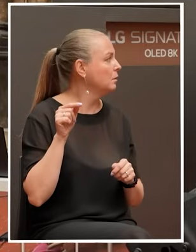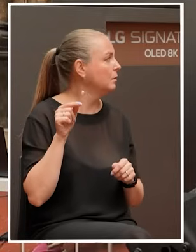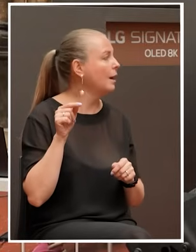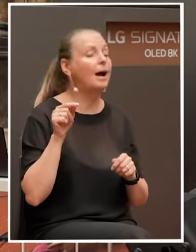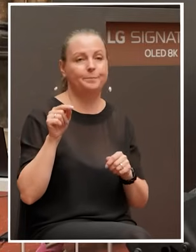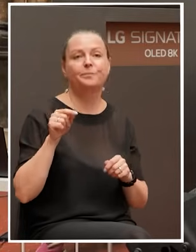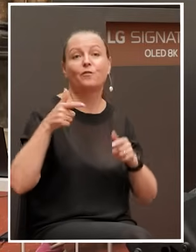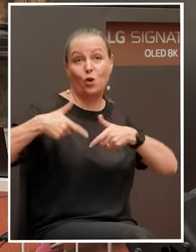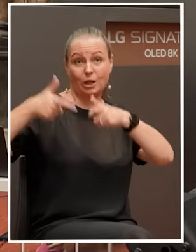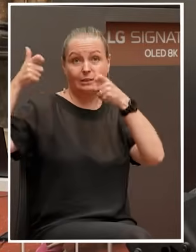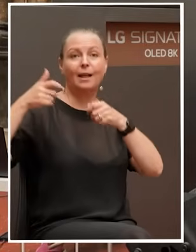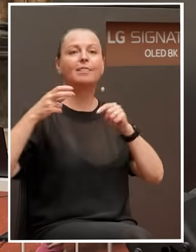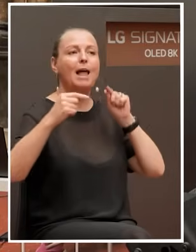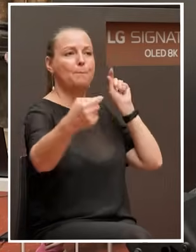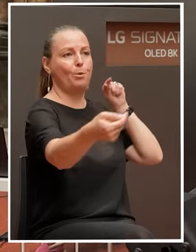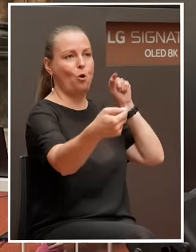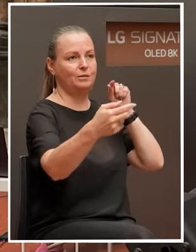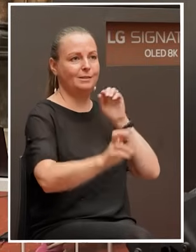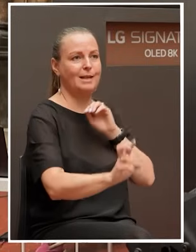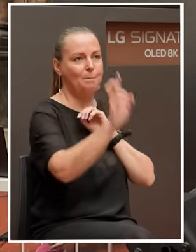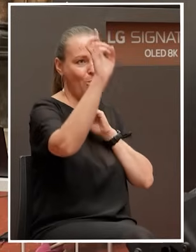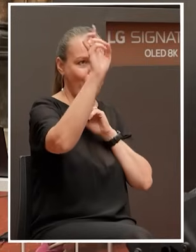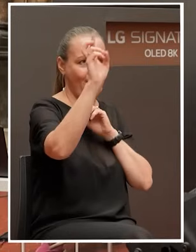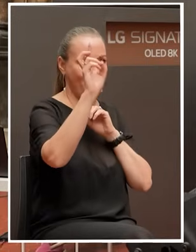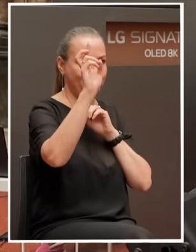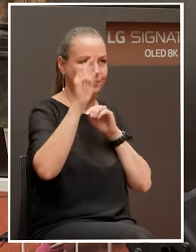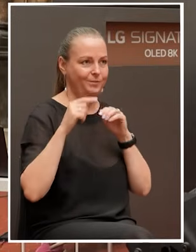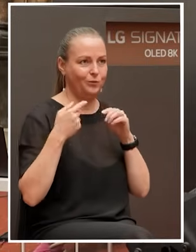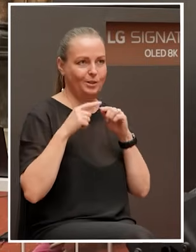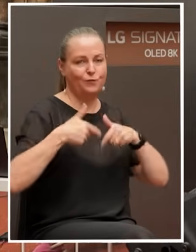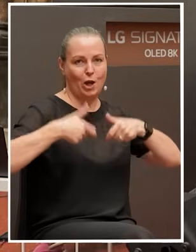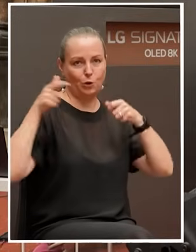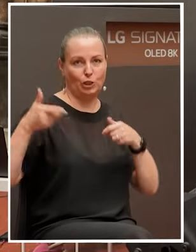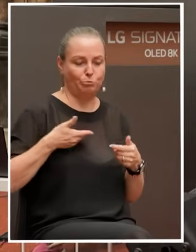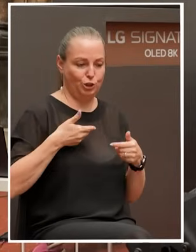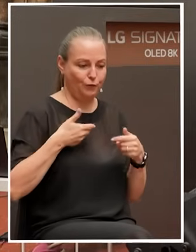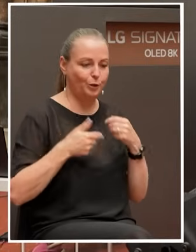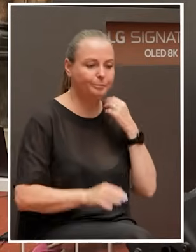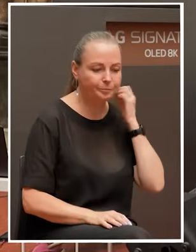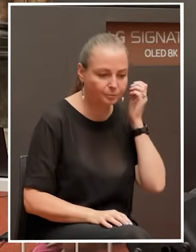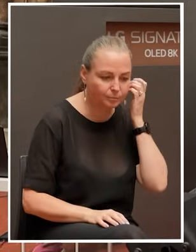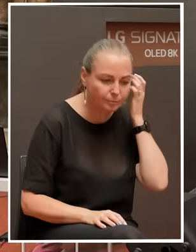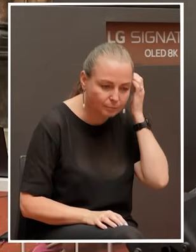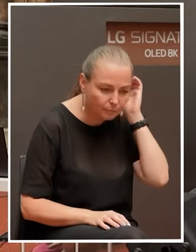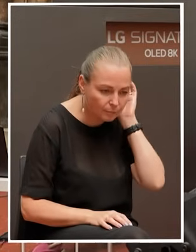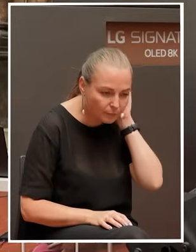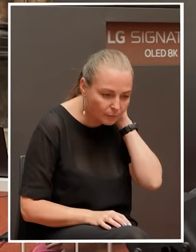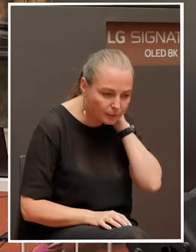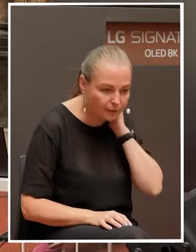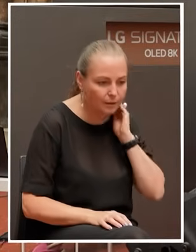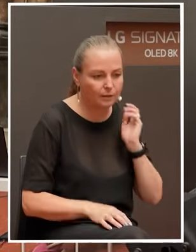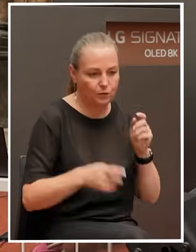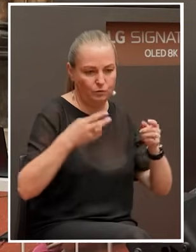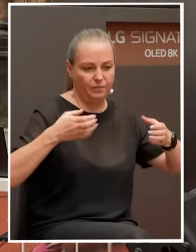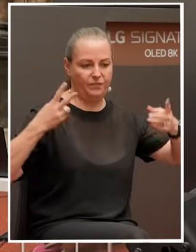напротив собора. Вот фотография этого здания с далеко вынесенным порталом, с двумя